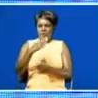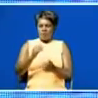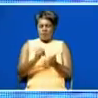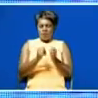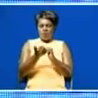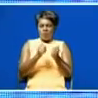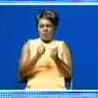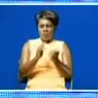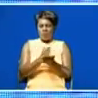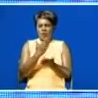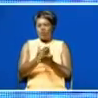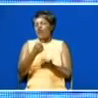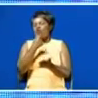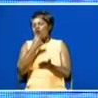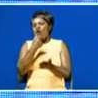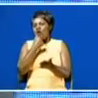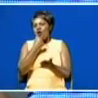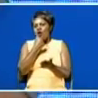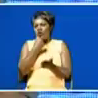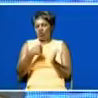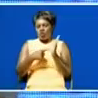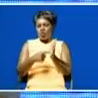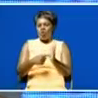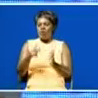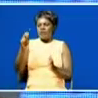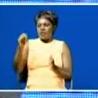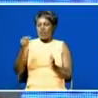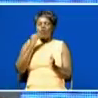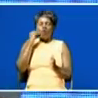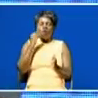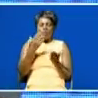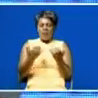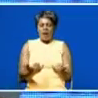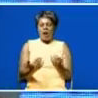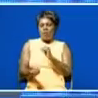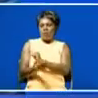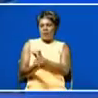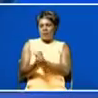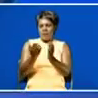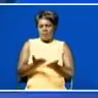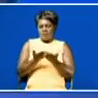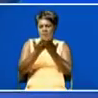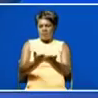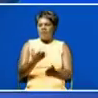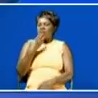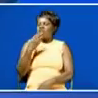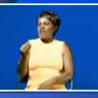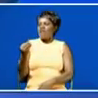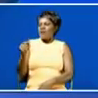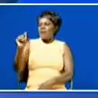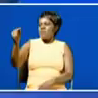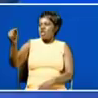Cup kati ya FC Leopards na Gor Mahia litakalopeperushwa na KTN Home, na sasa anaarifu. I've provided the 500 million